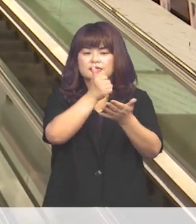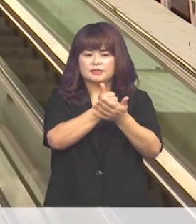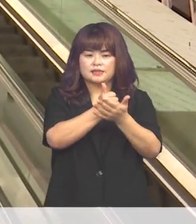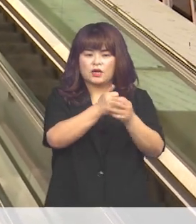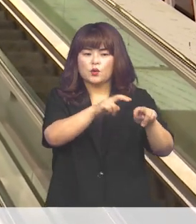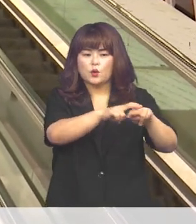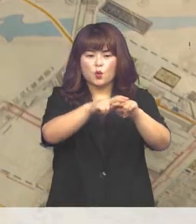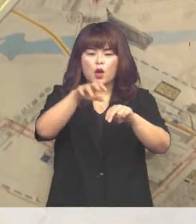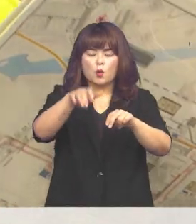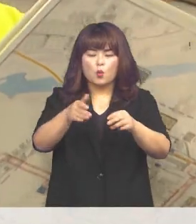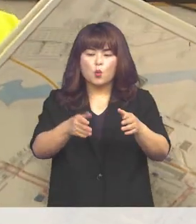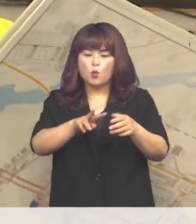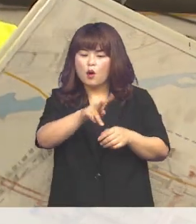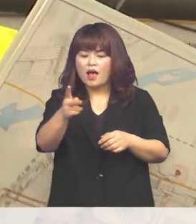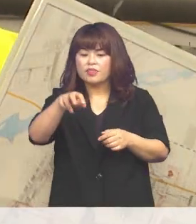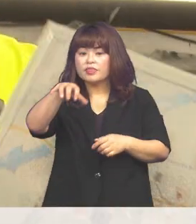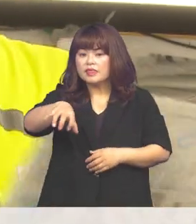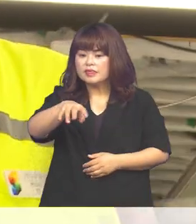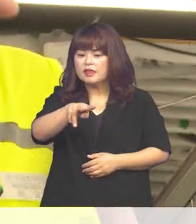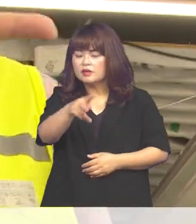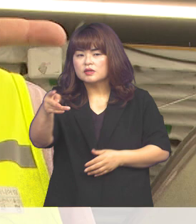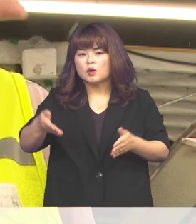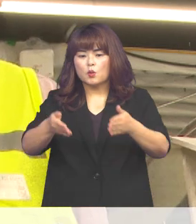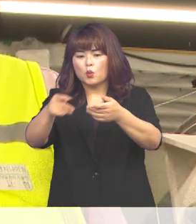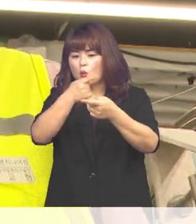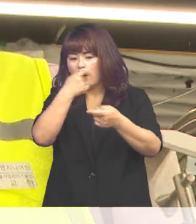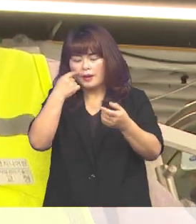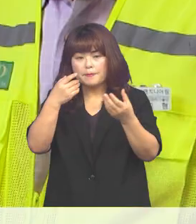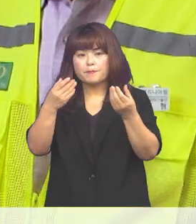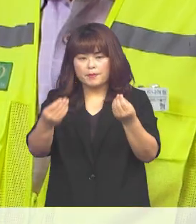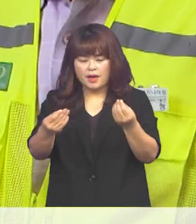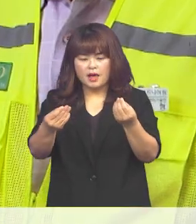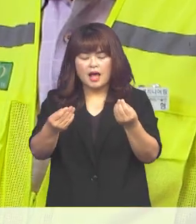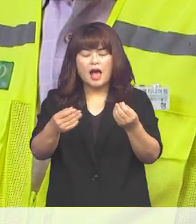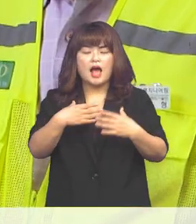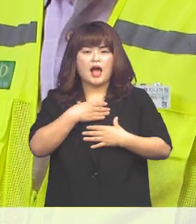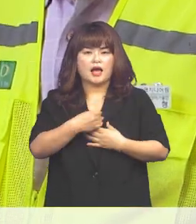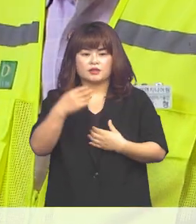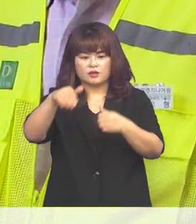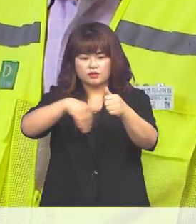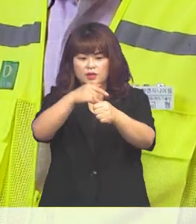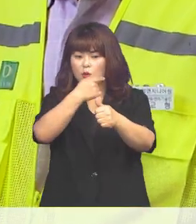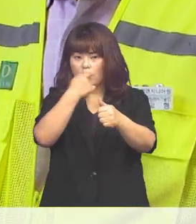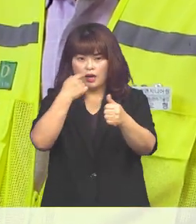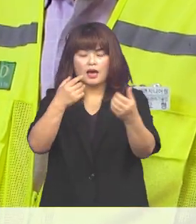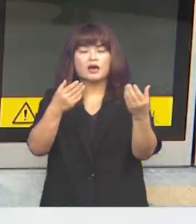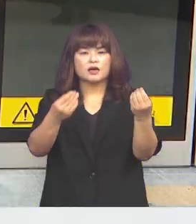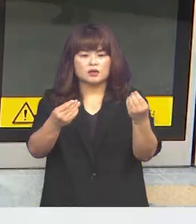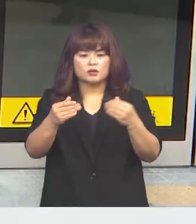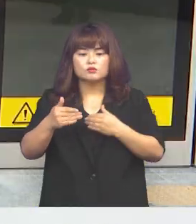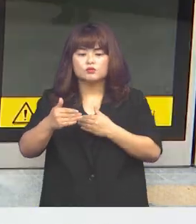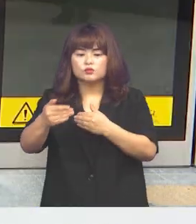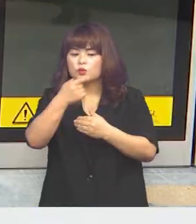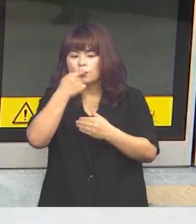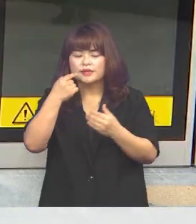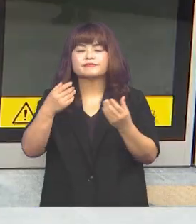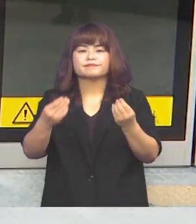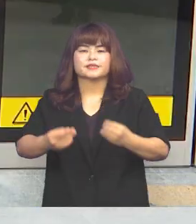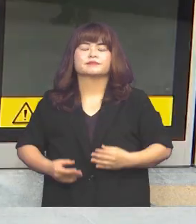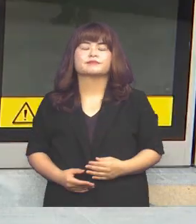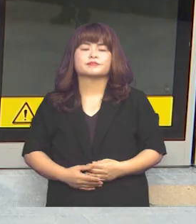시장은 대합실과 환승통로, 승강장 등을 꼼꼼하게 살피며 안전 상황을 점검하고 개통 준비